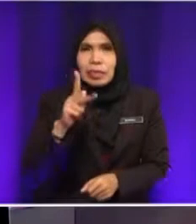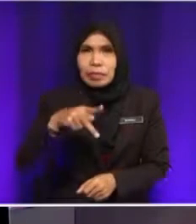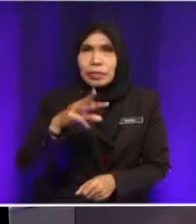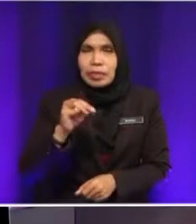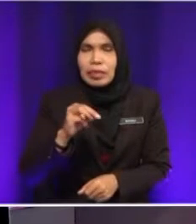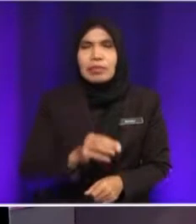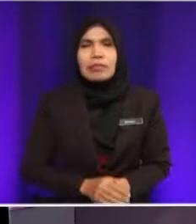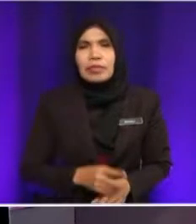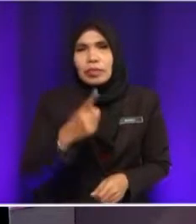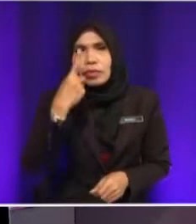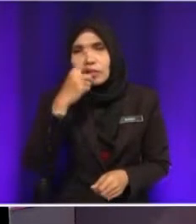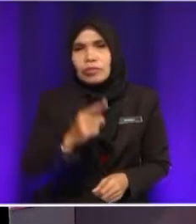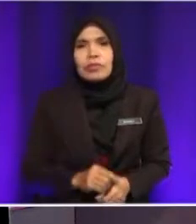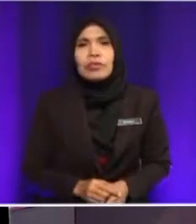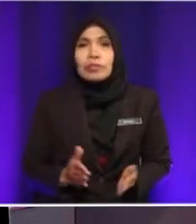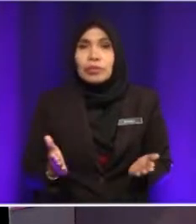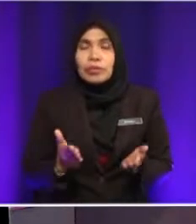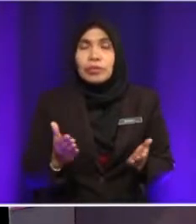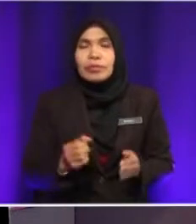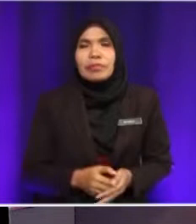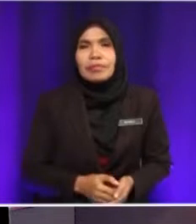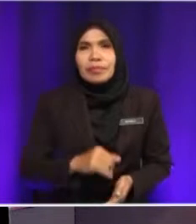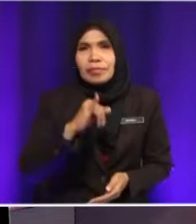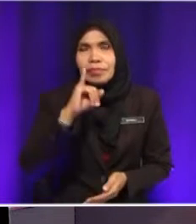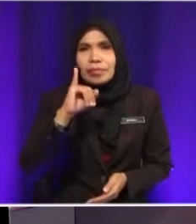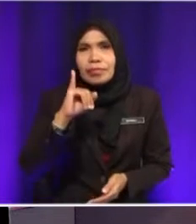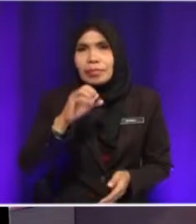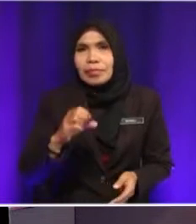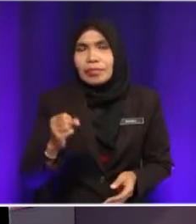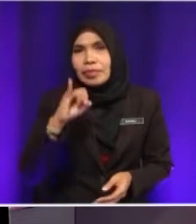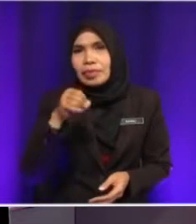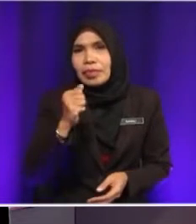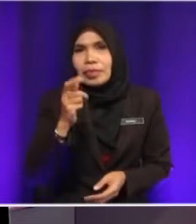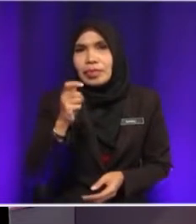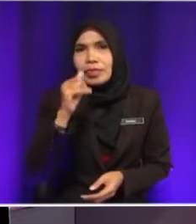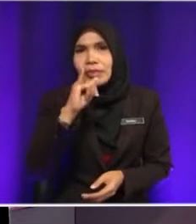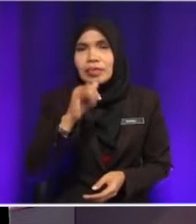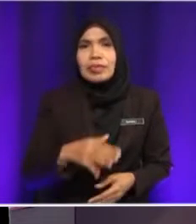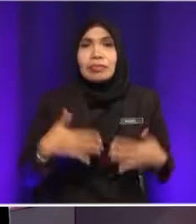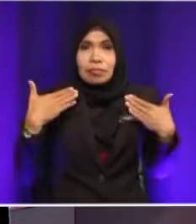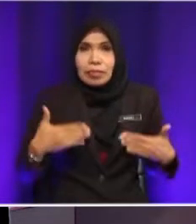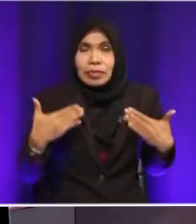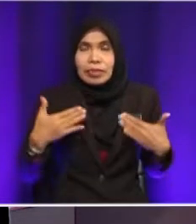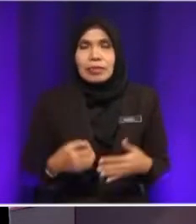memupuk jati diri sangat penting pada kita pada saya untuk kita Semangat